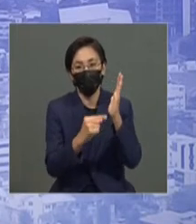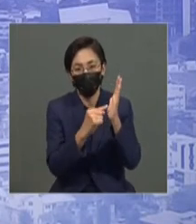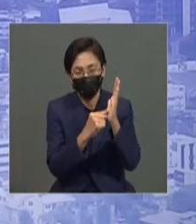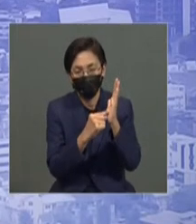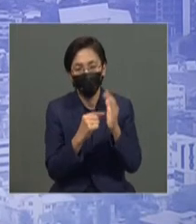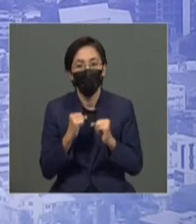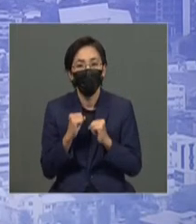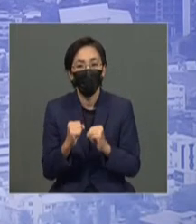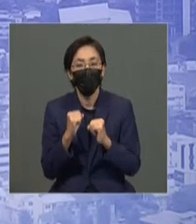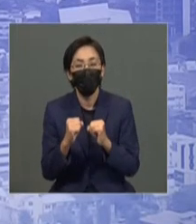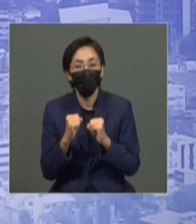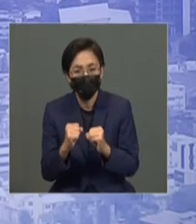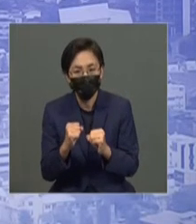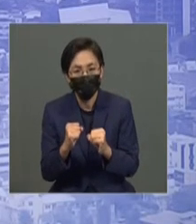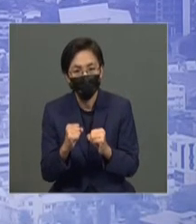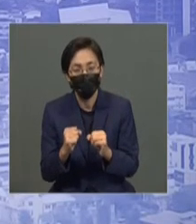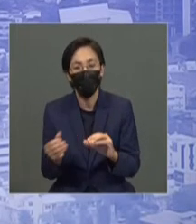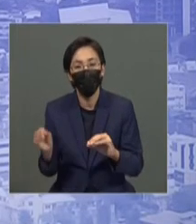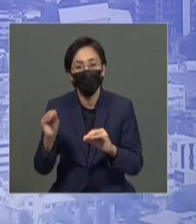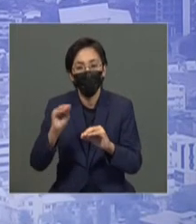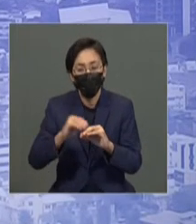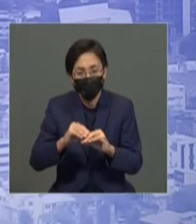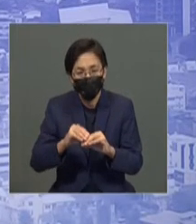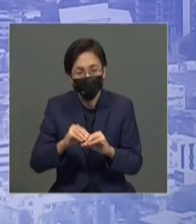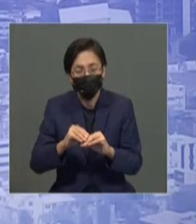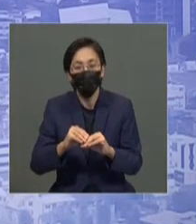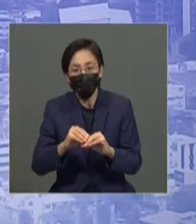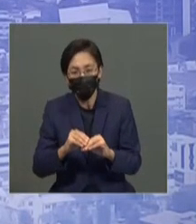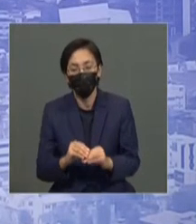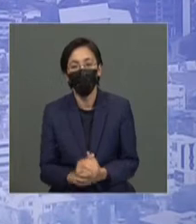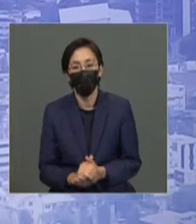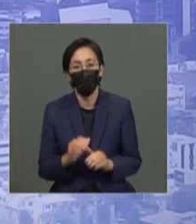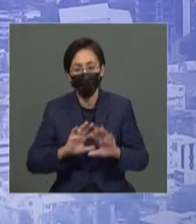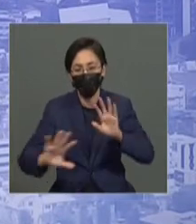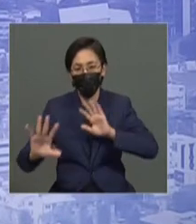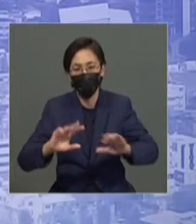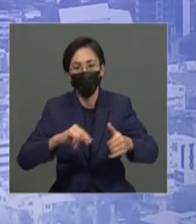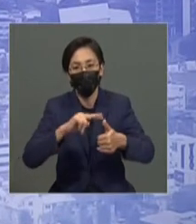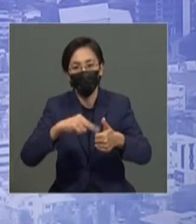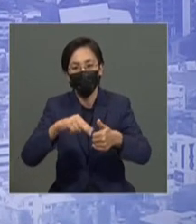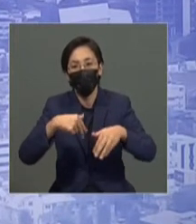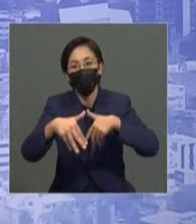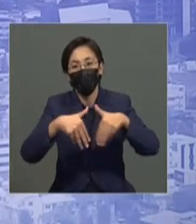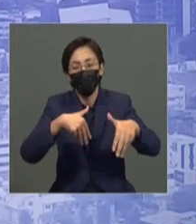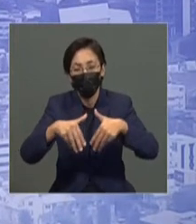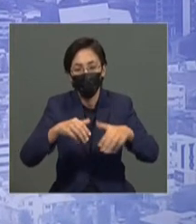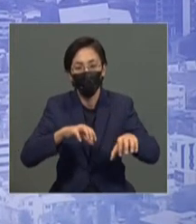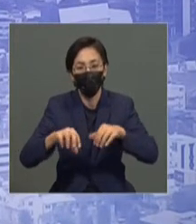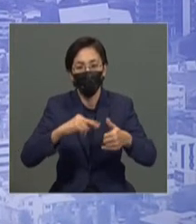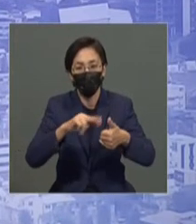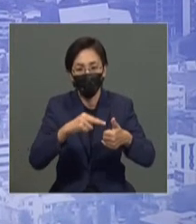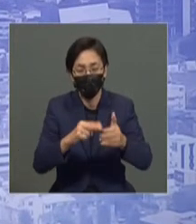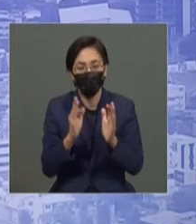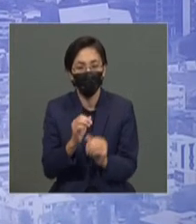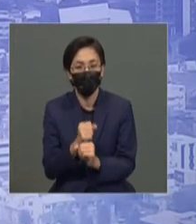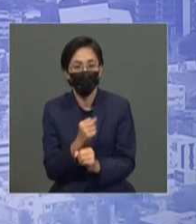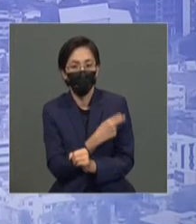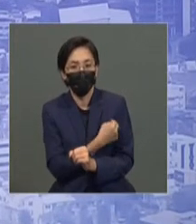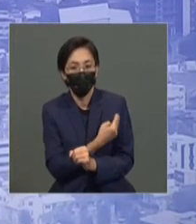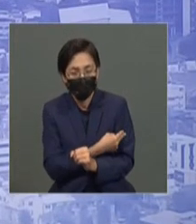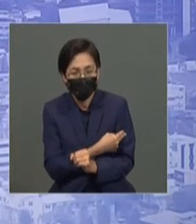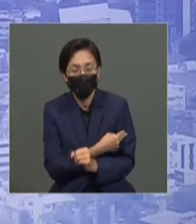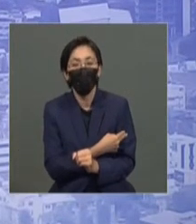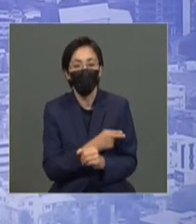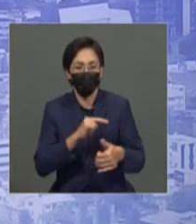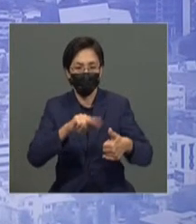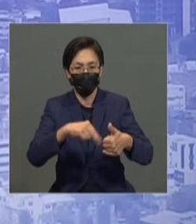มีความพยายามที่จะเพิ่มสรรพกำลังนะคะทั้งในแง่ของการจัดการตรวจและบุคลากรที่จะลงตรว